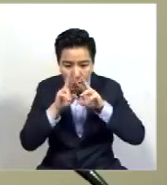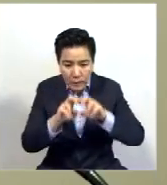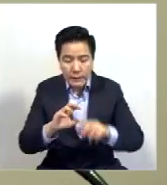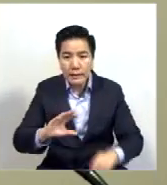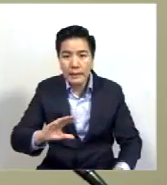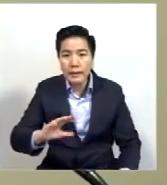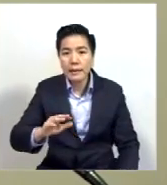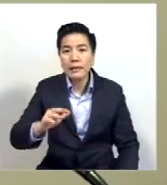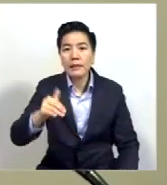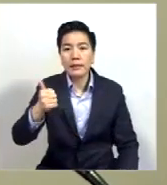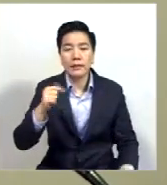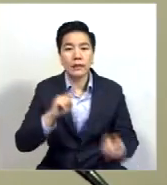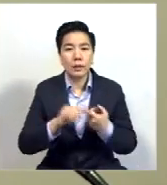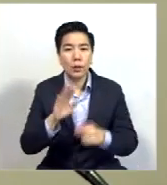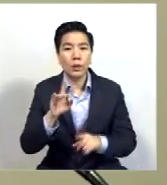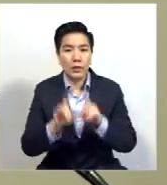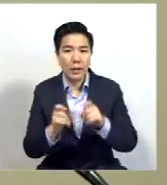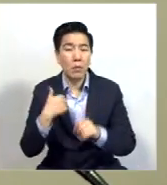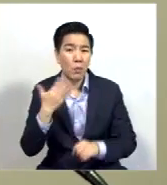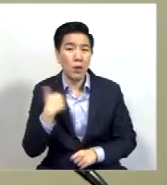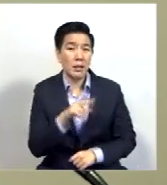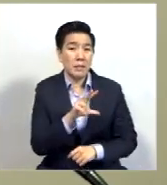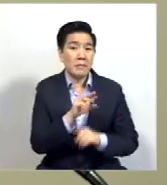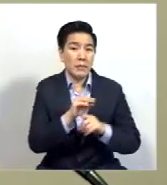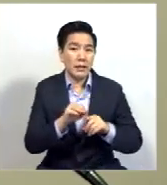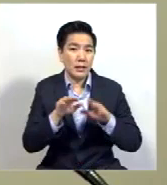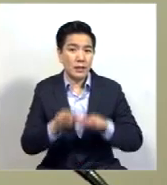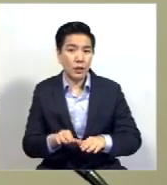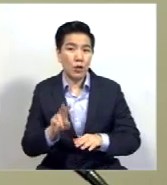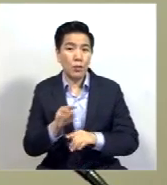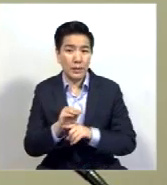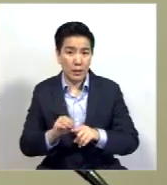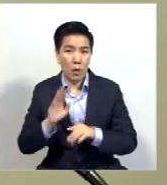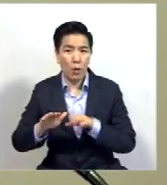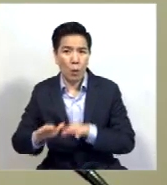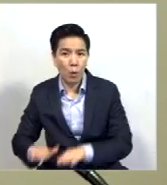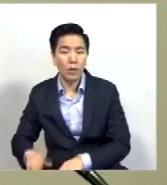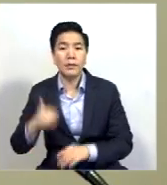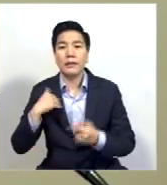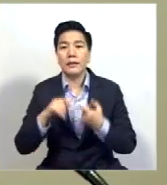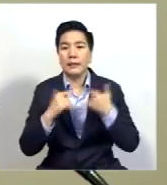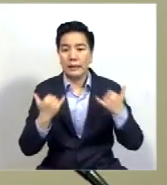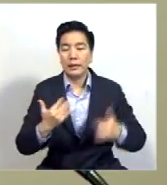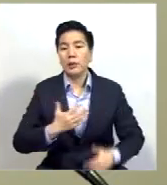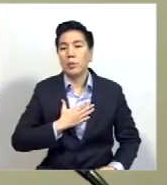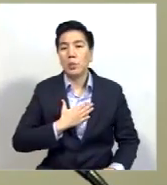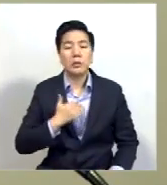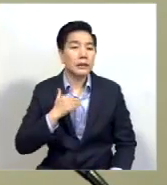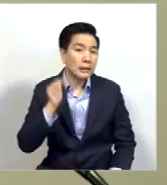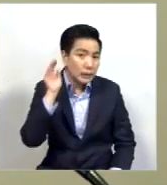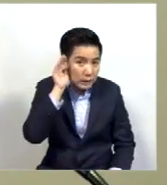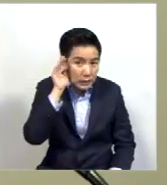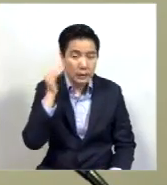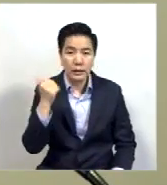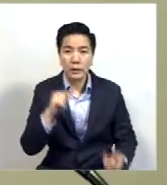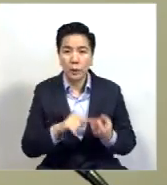ขึ้นอัตราการเสียชีวิตแต่เดิม 3% ตอนนี้เหลือ 2% ละนะครับนะฮะแล้วผมเชื่อว่าจริงๆแล้วเนี่ยอัต